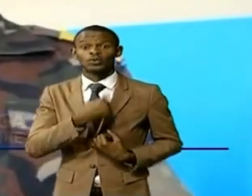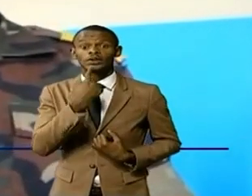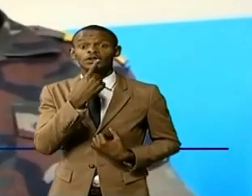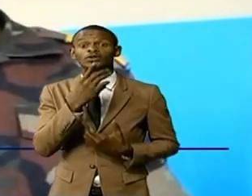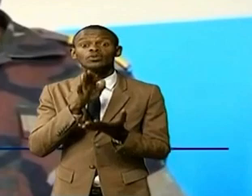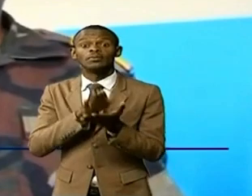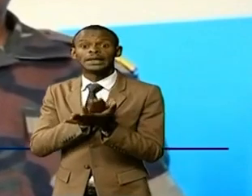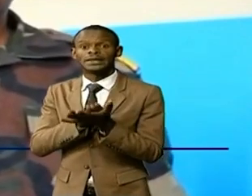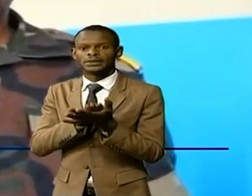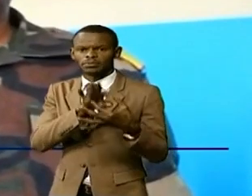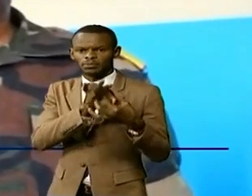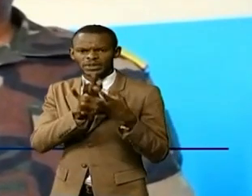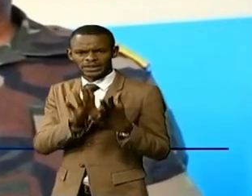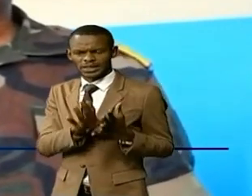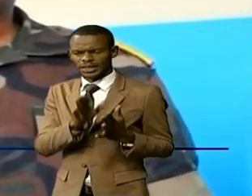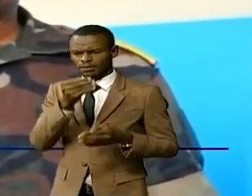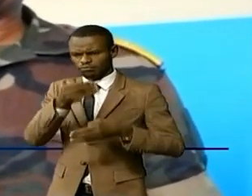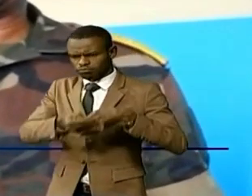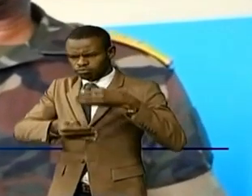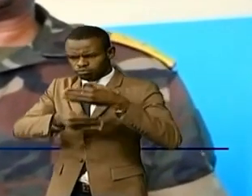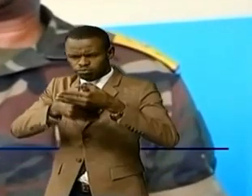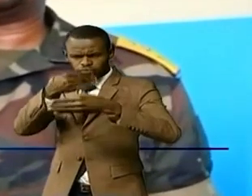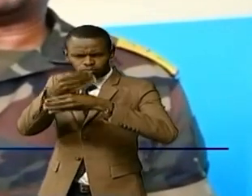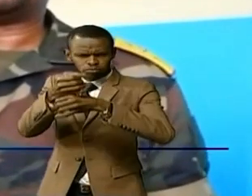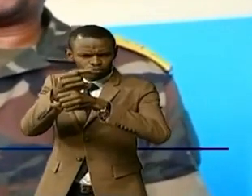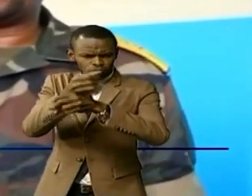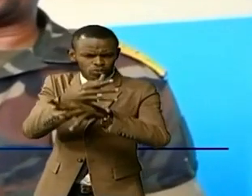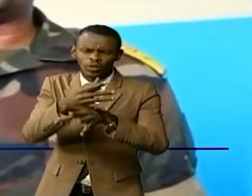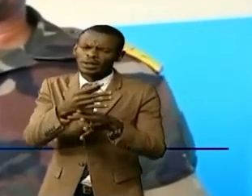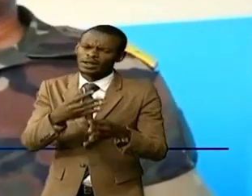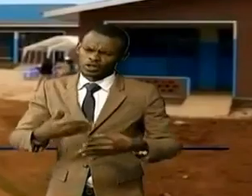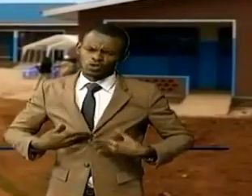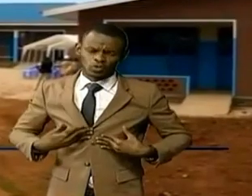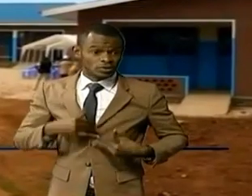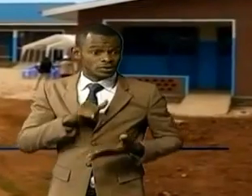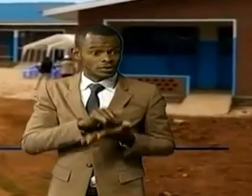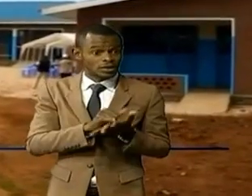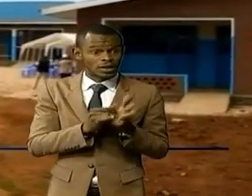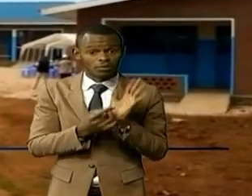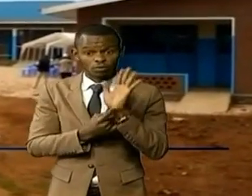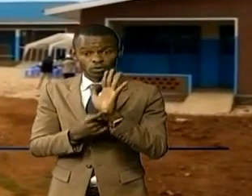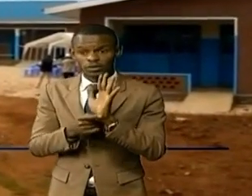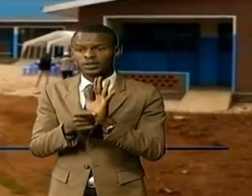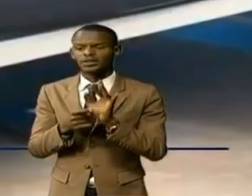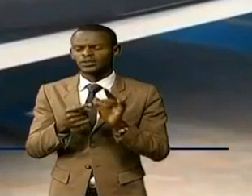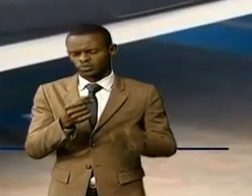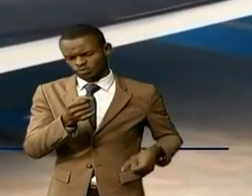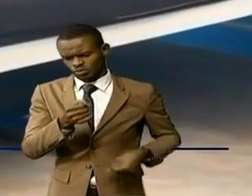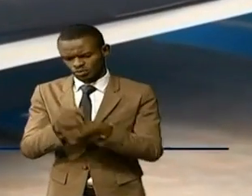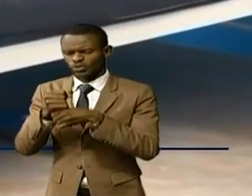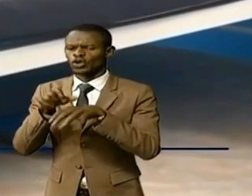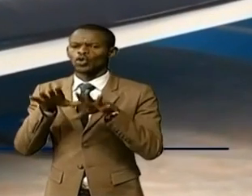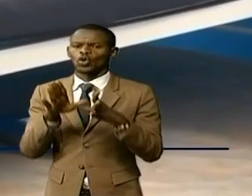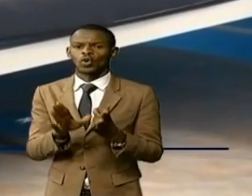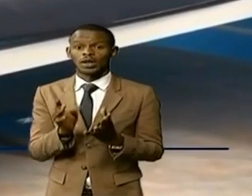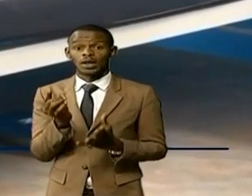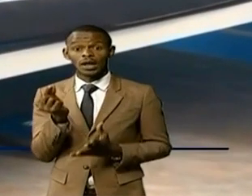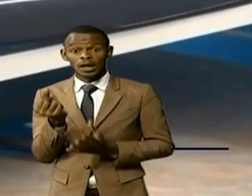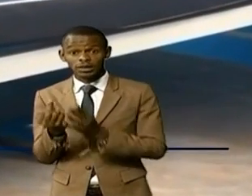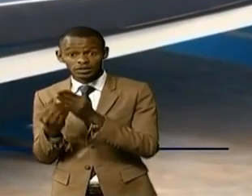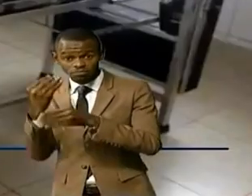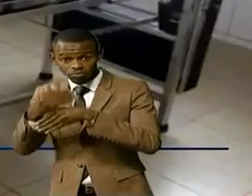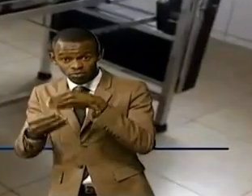Ça montre qu'ils sont de cœur avec le peuple congolais. Il faut noter que le coût global était de